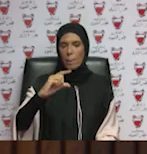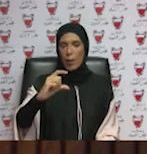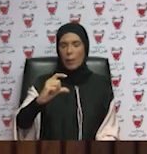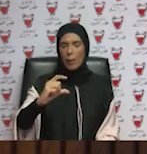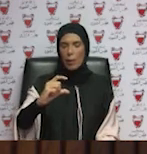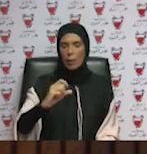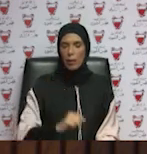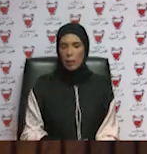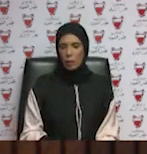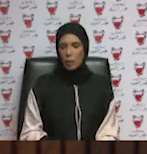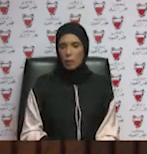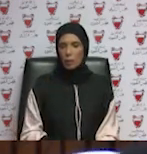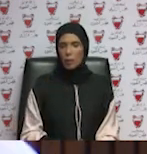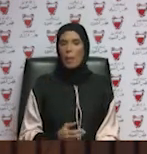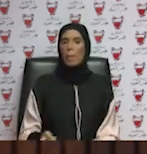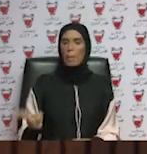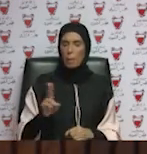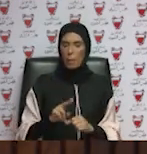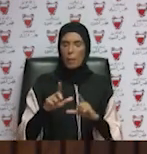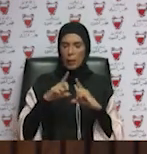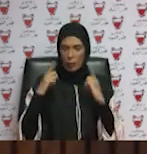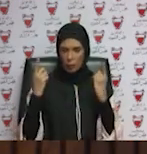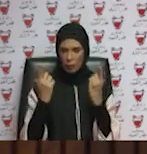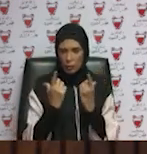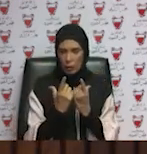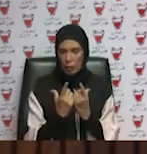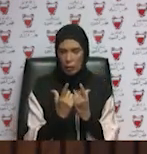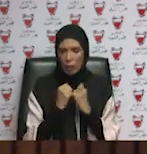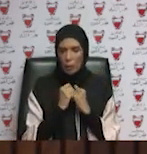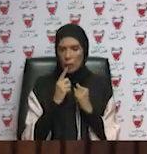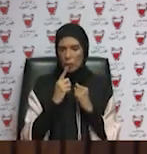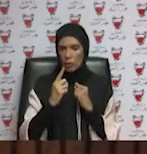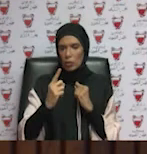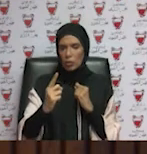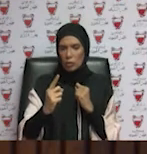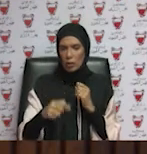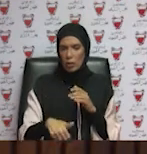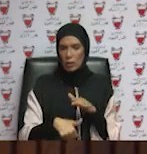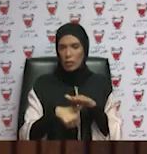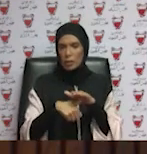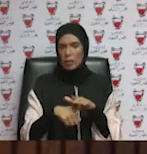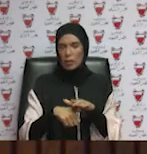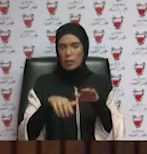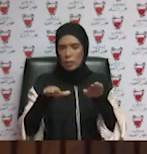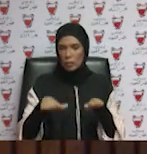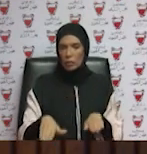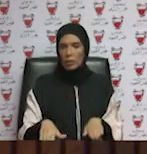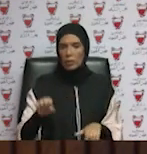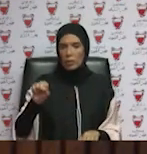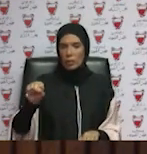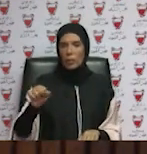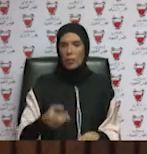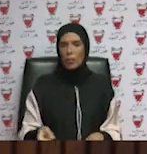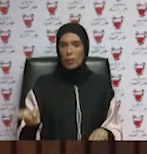حسن علي بعد إعادته للجنة بناء على طلب معالي رئيس المجلس بخصوص